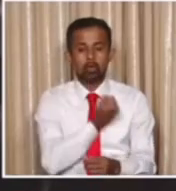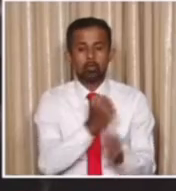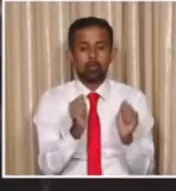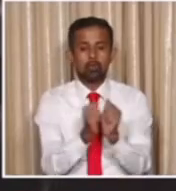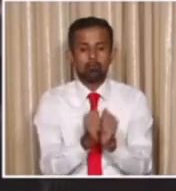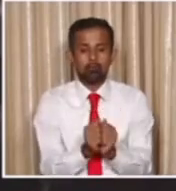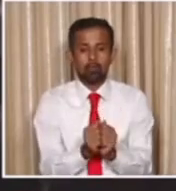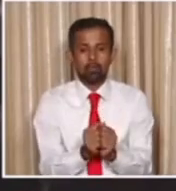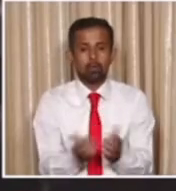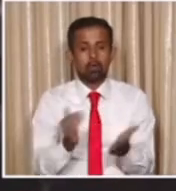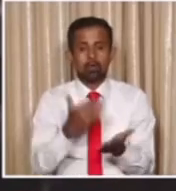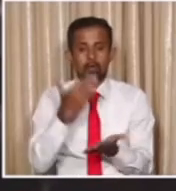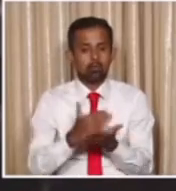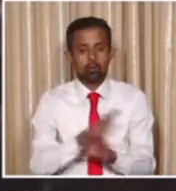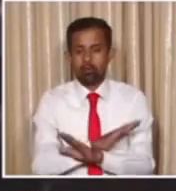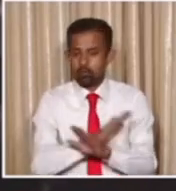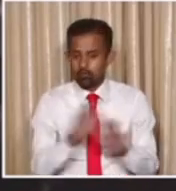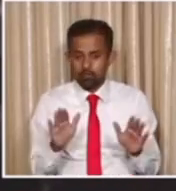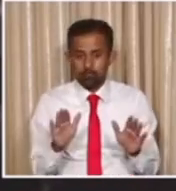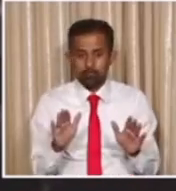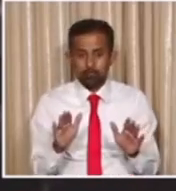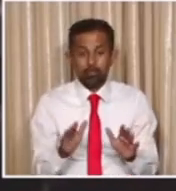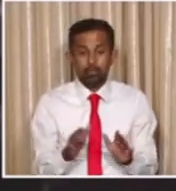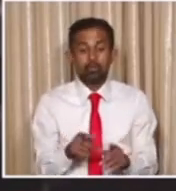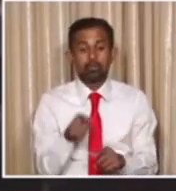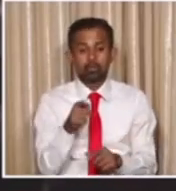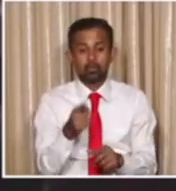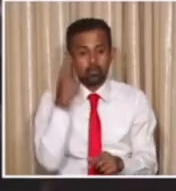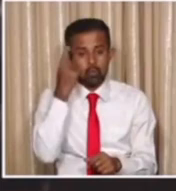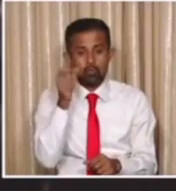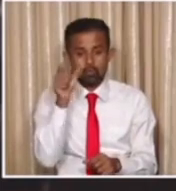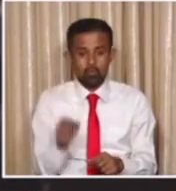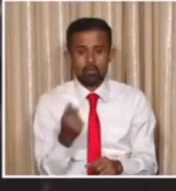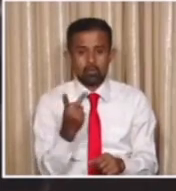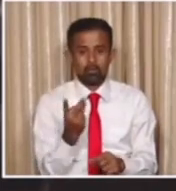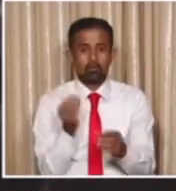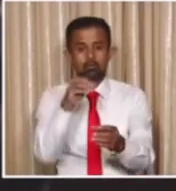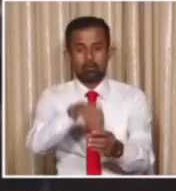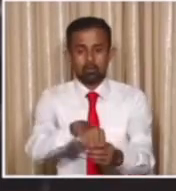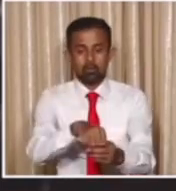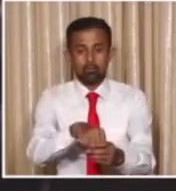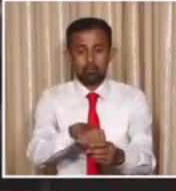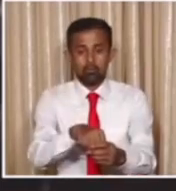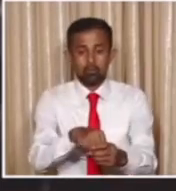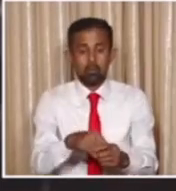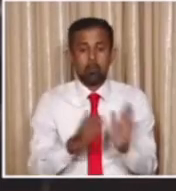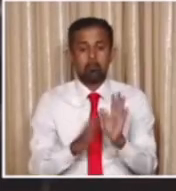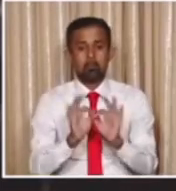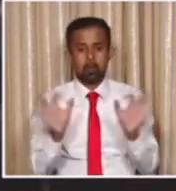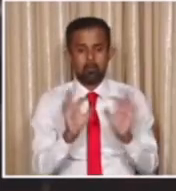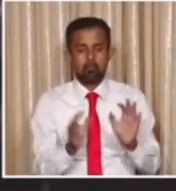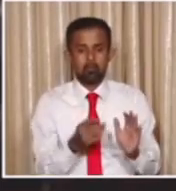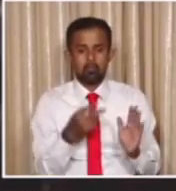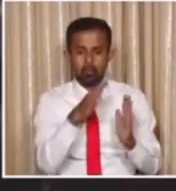කටයුතු එදිනෙදා කටයුතු නැවතෙන්නේ නැති වෙන්න ඒ අදාළ විශේෂඥ වෛද්‍යවරු කීප දෙනෙක් කර යොදවලා මේ පිළිබඳව මේ මාධ්‍ය වල යන කාරණා